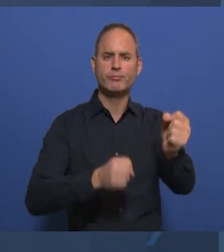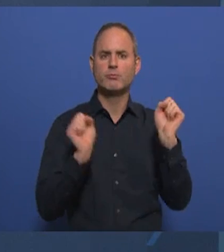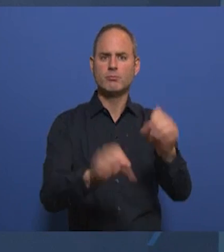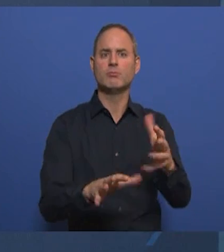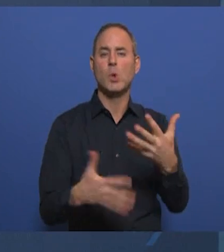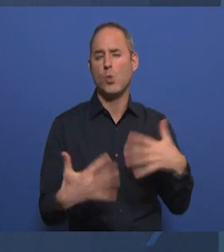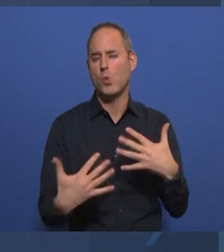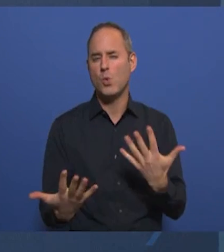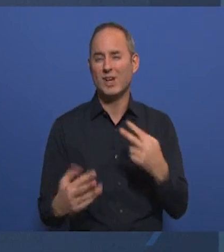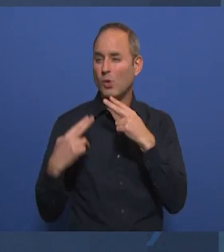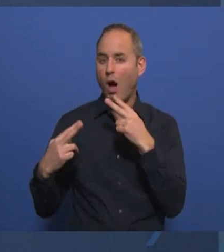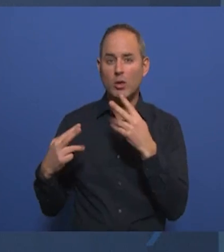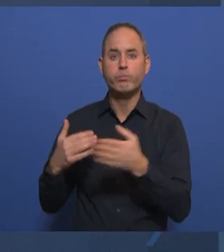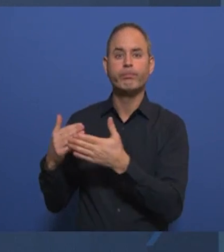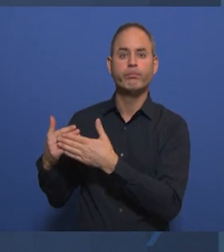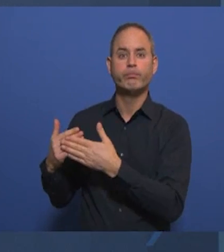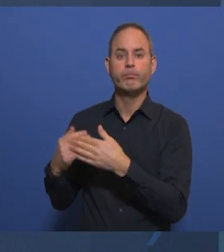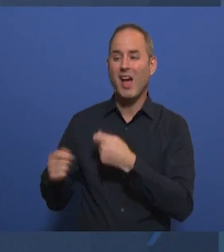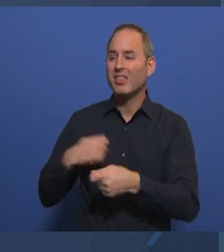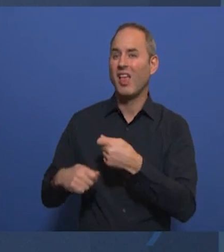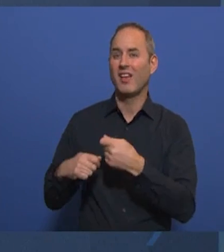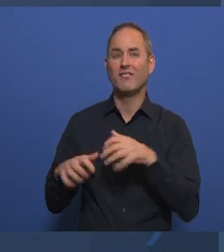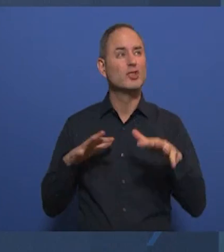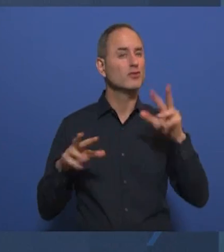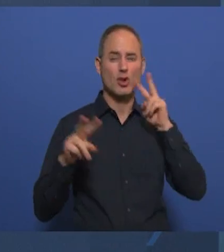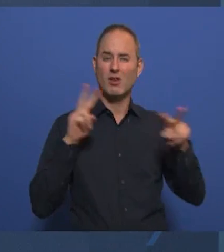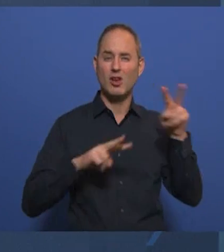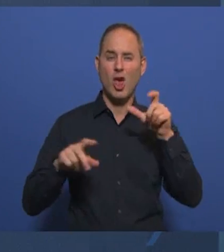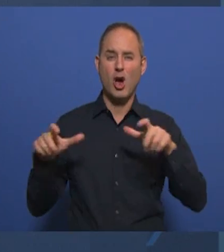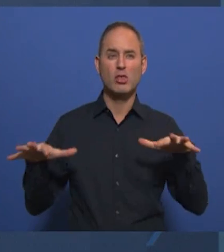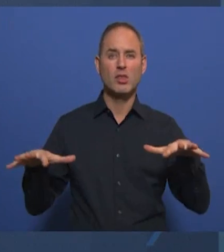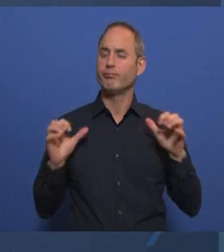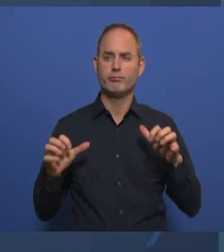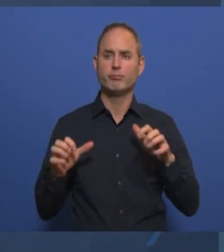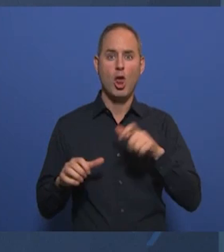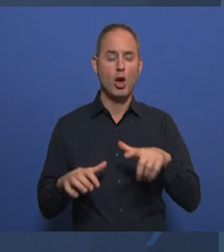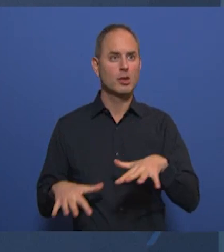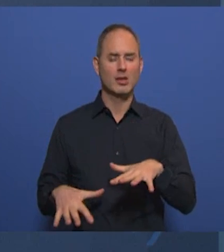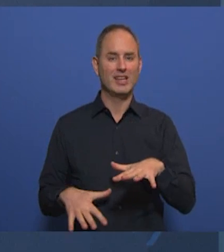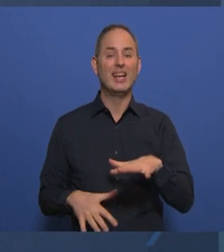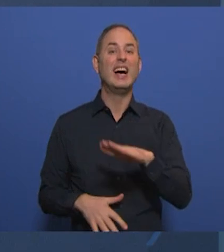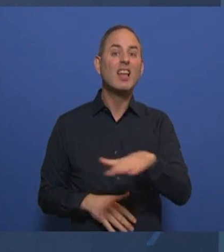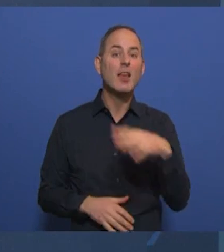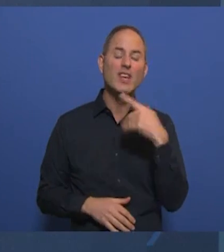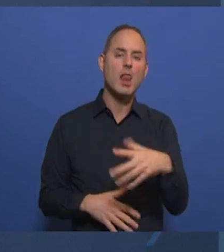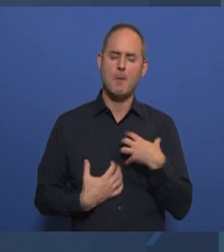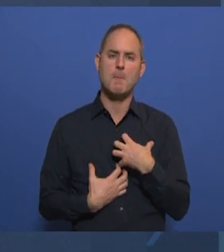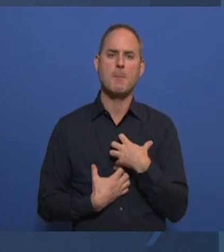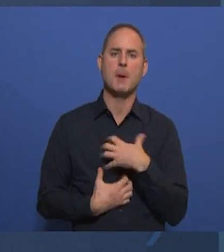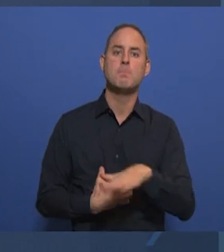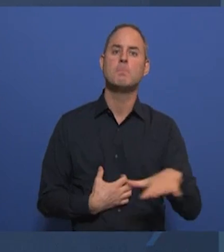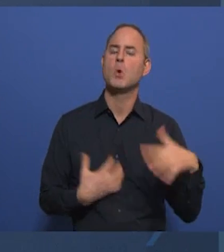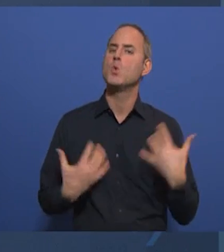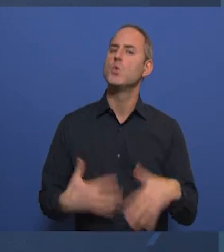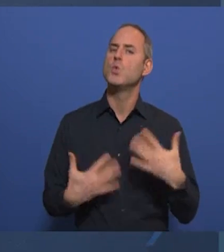in der Veranstaltungswirtschaft und anderen Branchen, die sehr eingeschränkt sind. Wir kommen nur heraus aus den ständigen